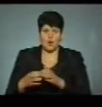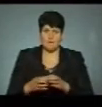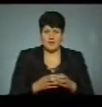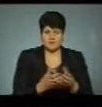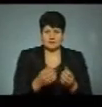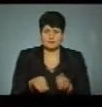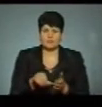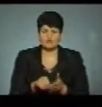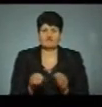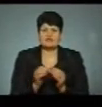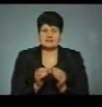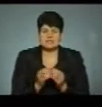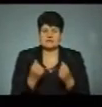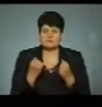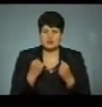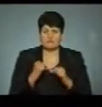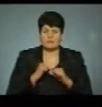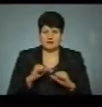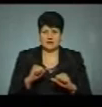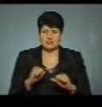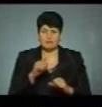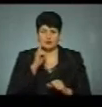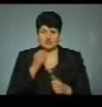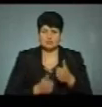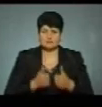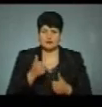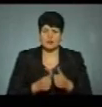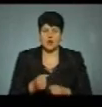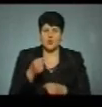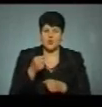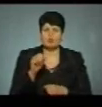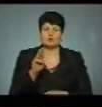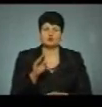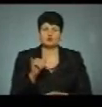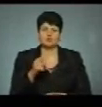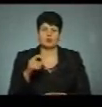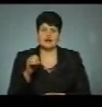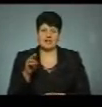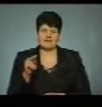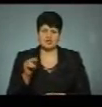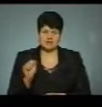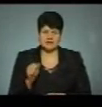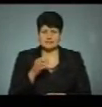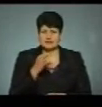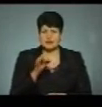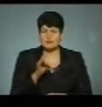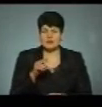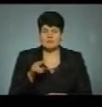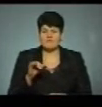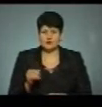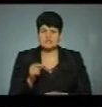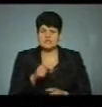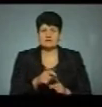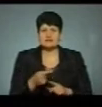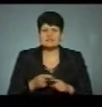участь у 10-х спортивно-патріотичних молодіжних змаганнях Кубок Шухевича, повідомила організаторка заходу Романна Павлюк. За її словами,